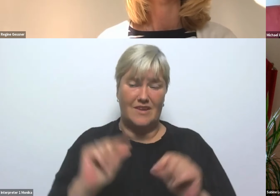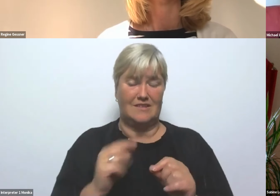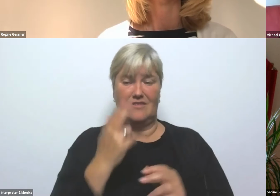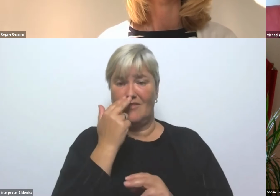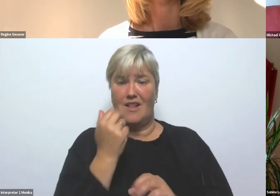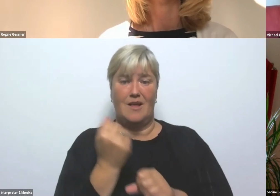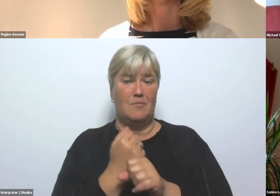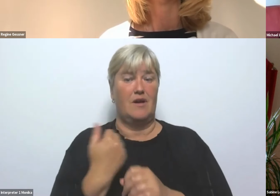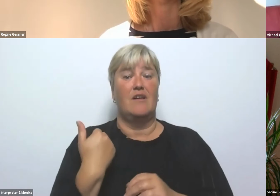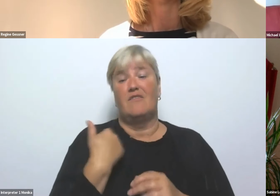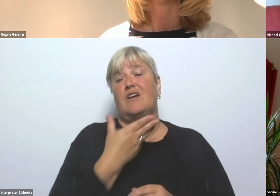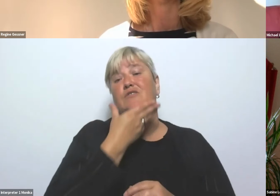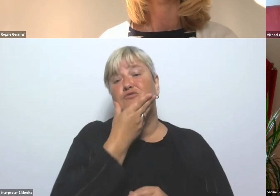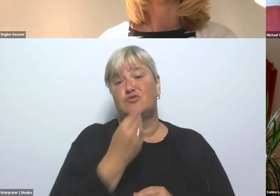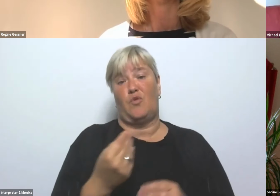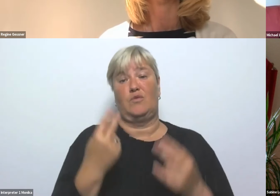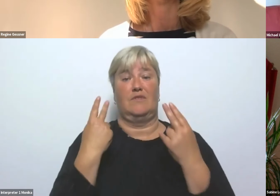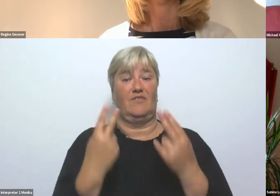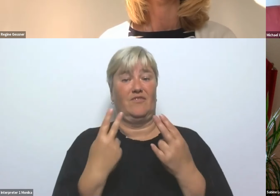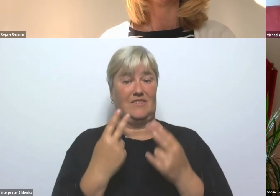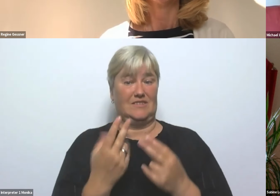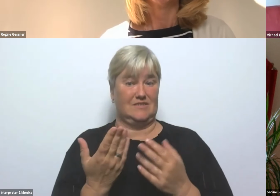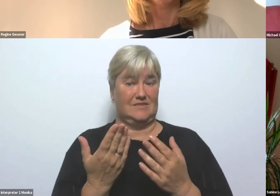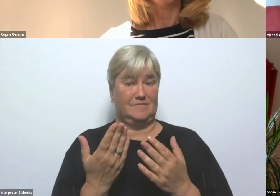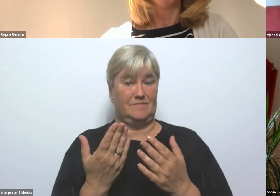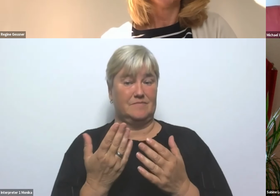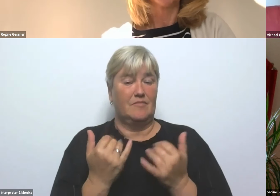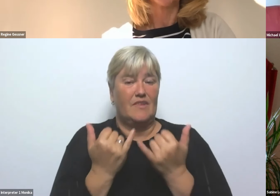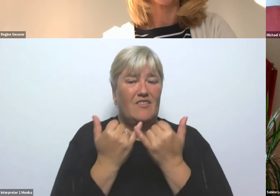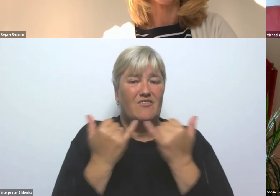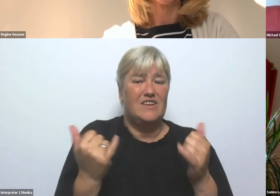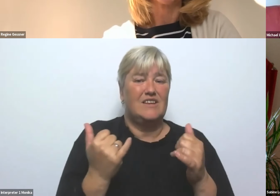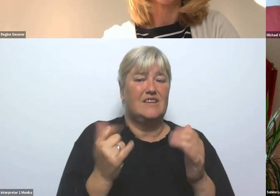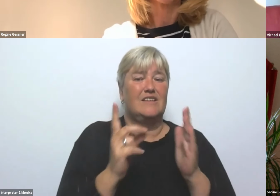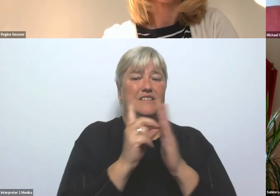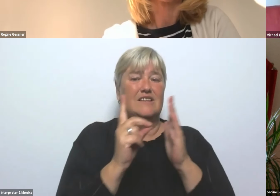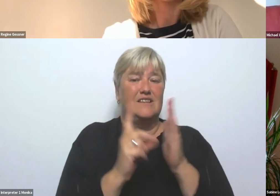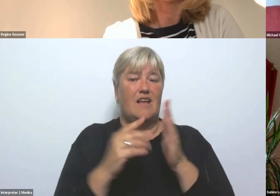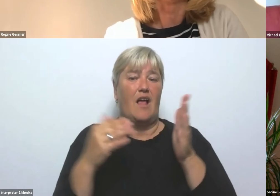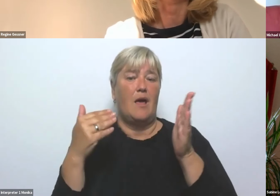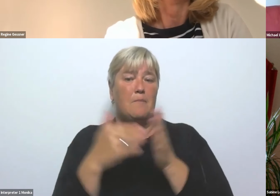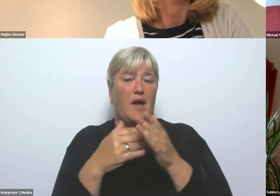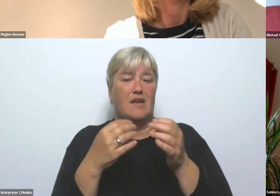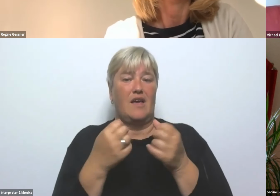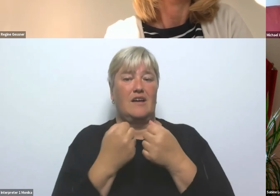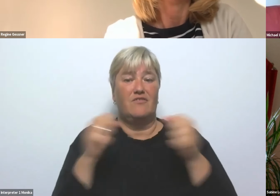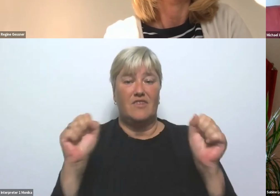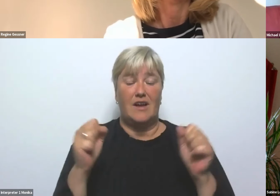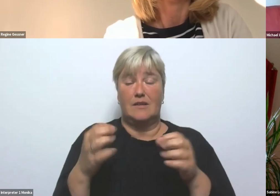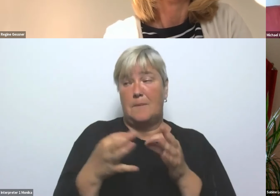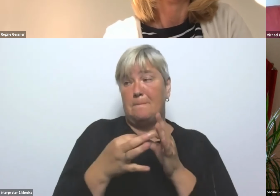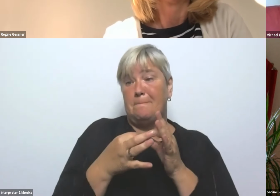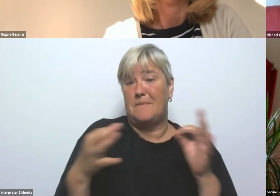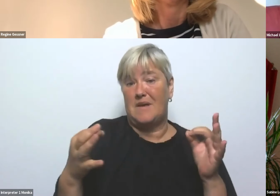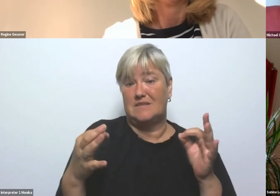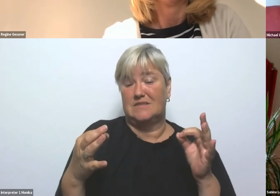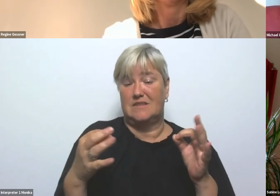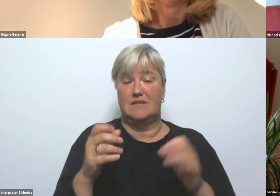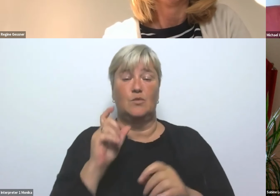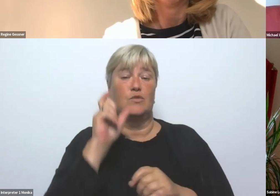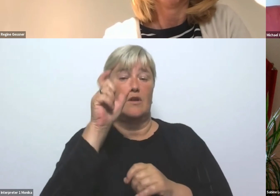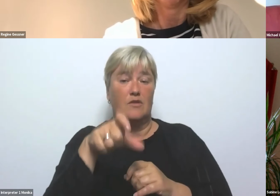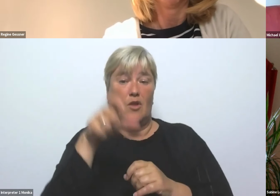natürlich schön und wichtig. Also auch die Frage immer, wie kann digitale Barrierefreiheit gemessen und sozusagen auch an die Frau, den Mann